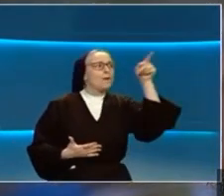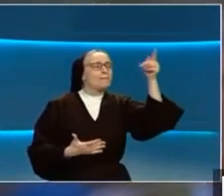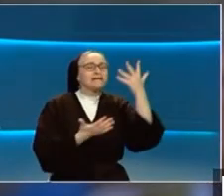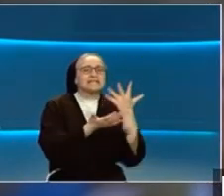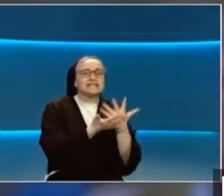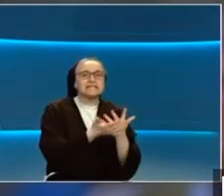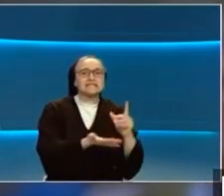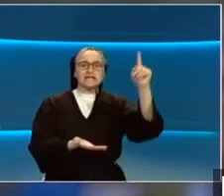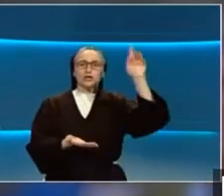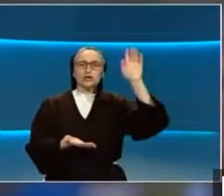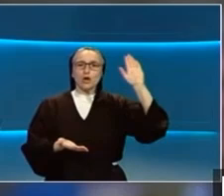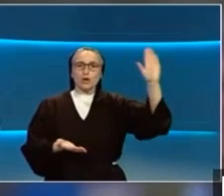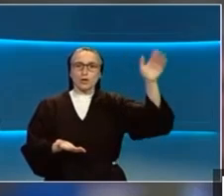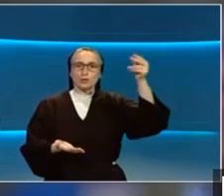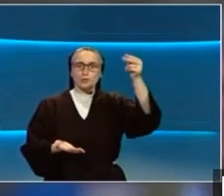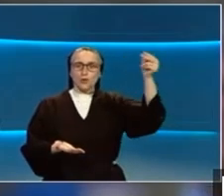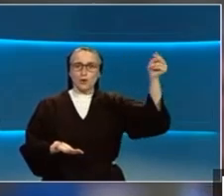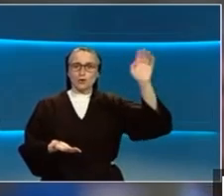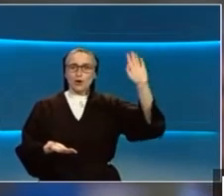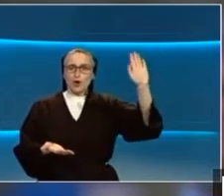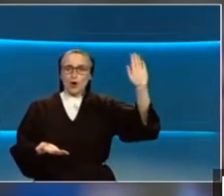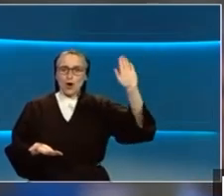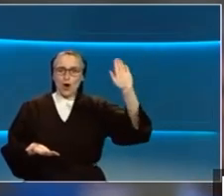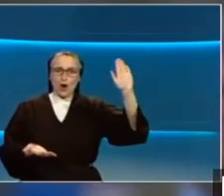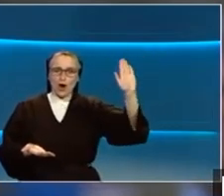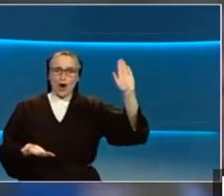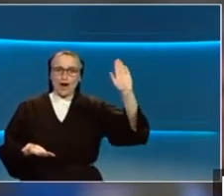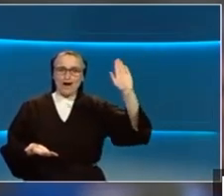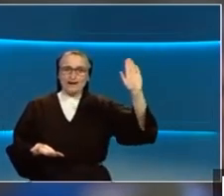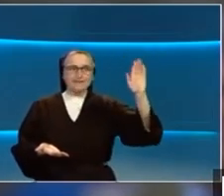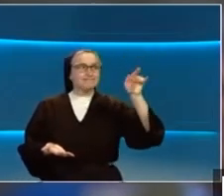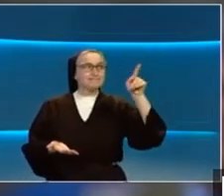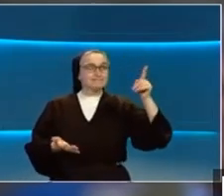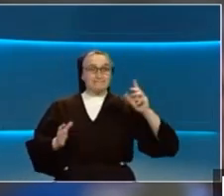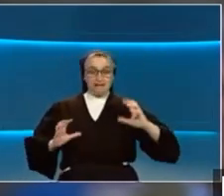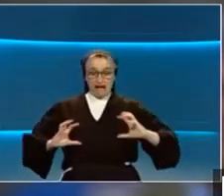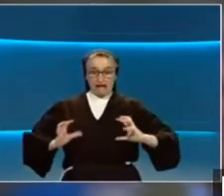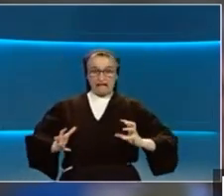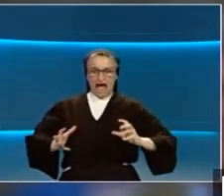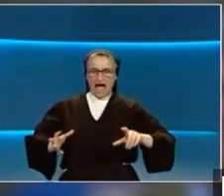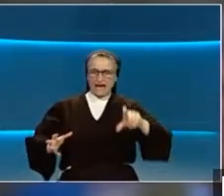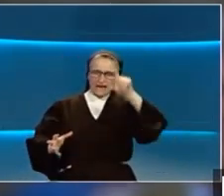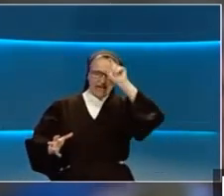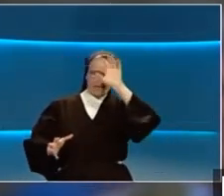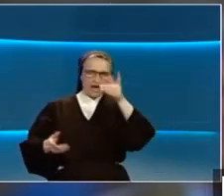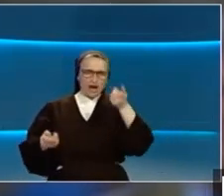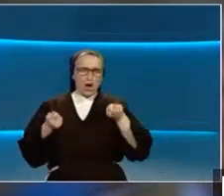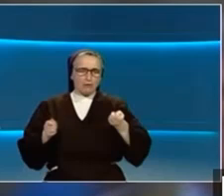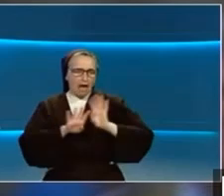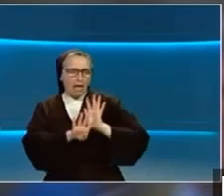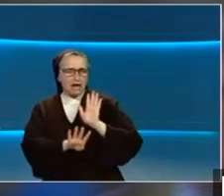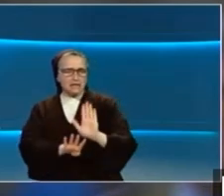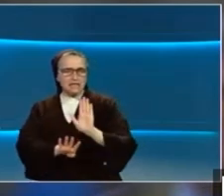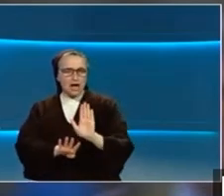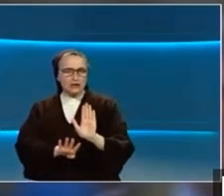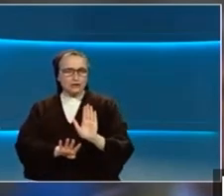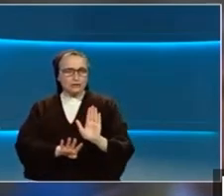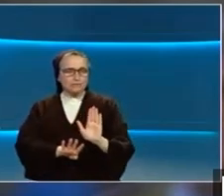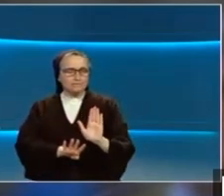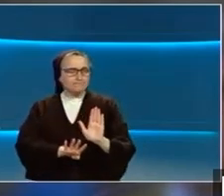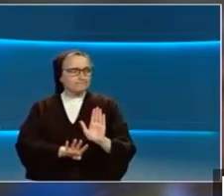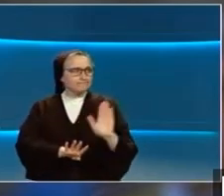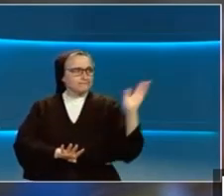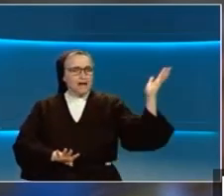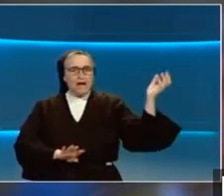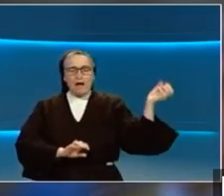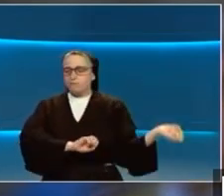nomen eius, currus faraonit et exercitum